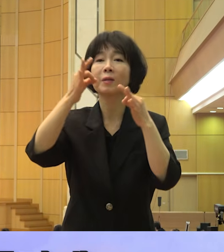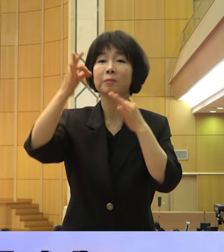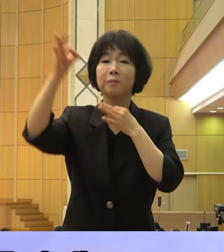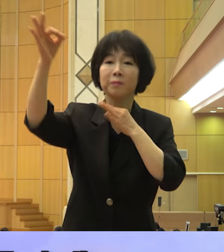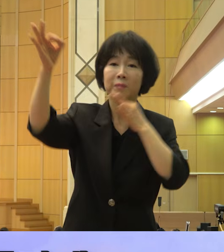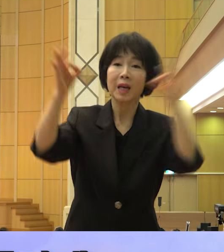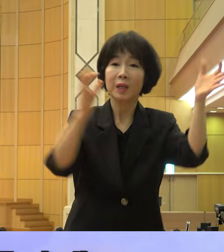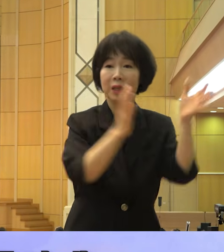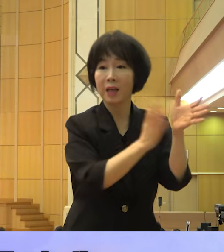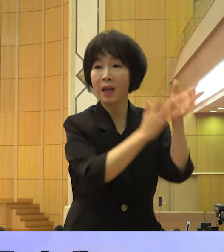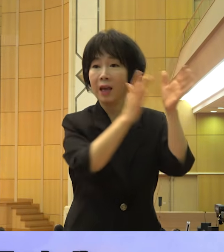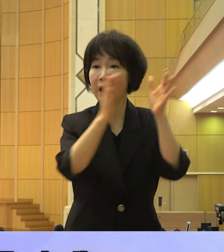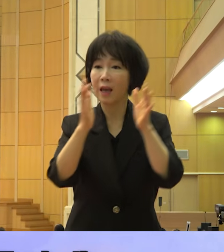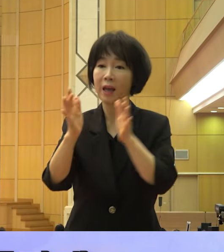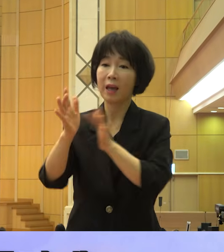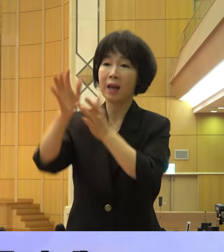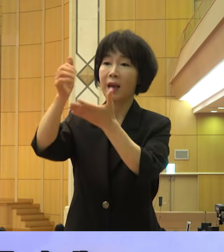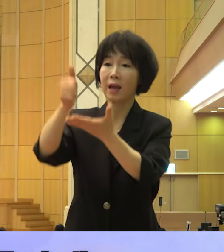예수